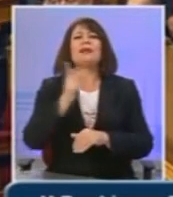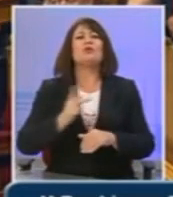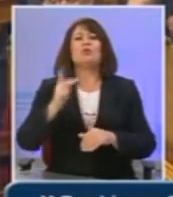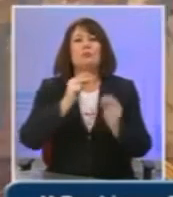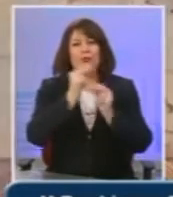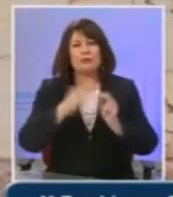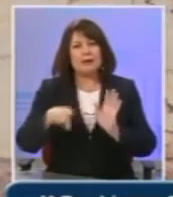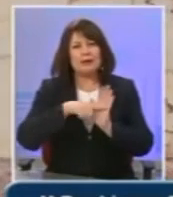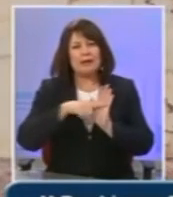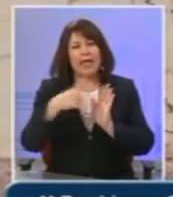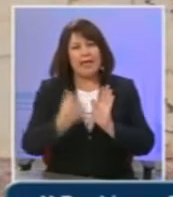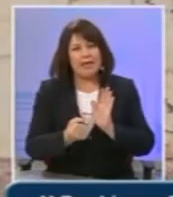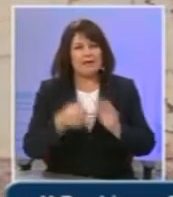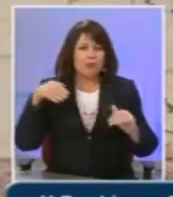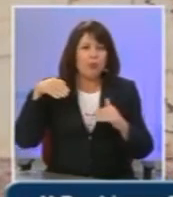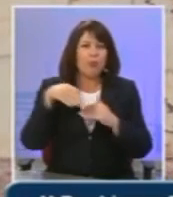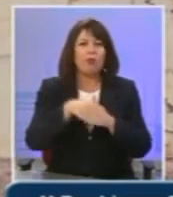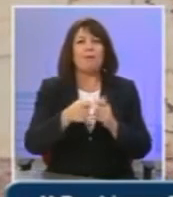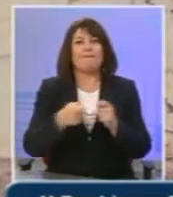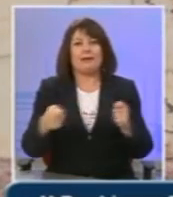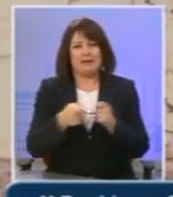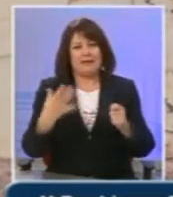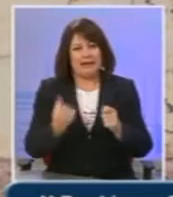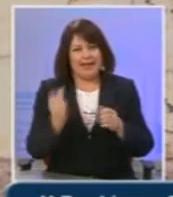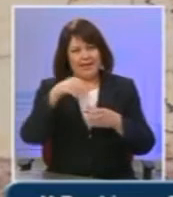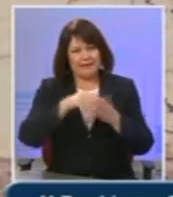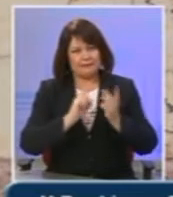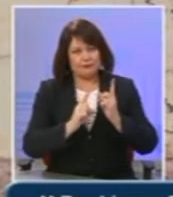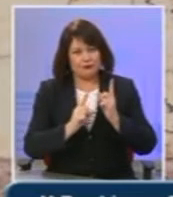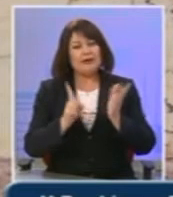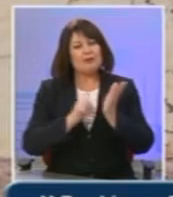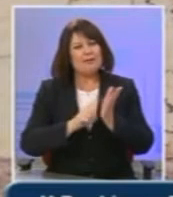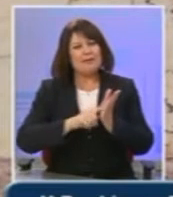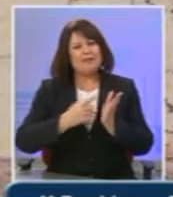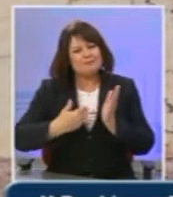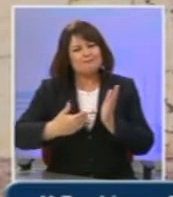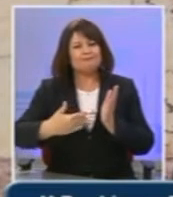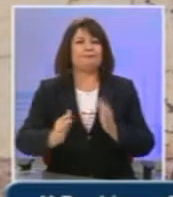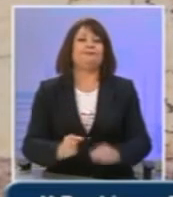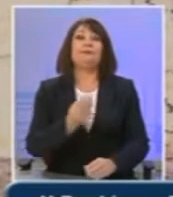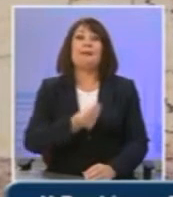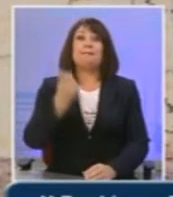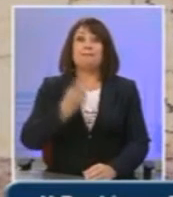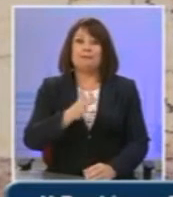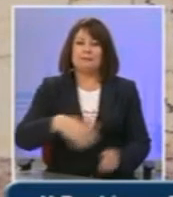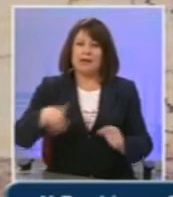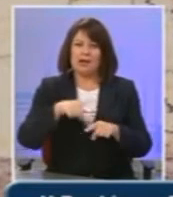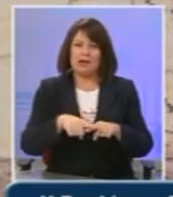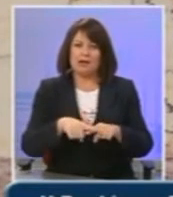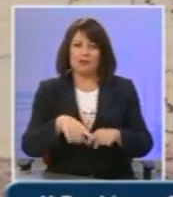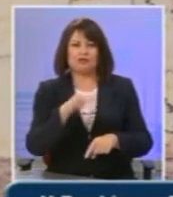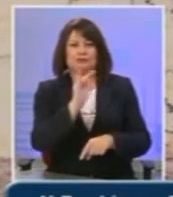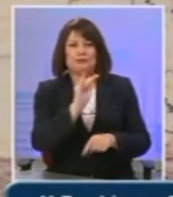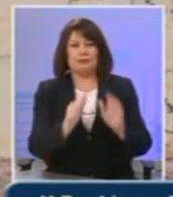συνεπειών και ηφαισιακών μέτρων αυτή περιλαμβάνει. Η μεγάλη πλειοψηφία του ελληνικού λαού, κύριε